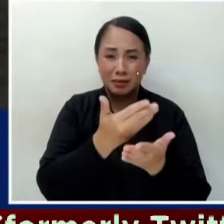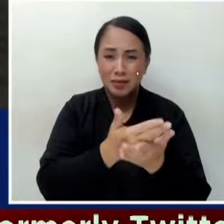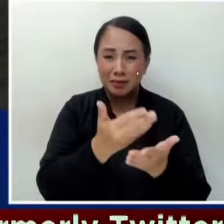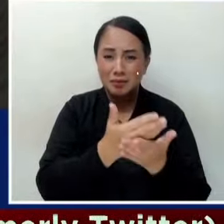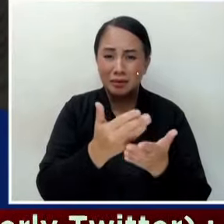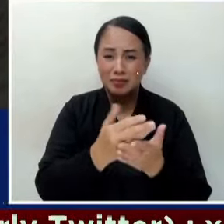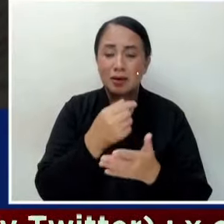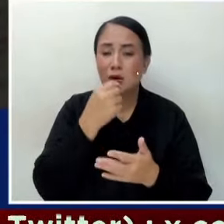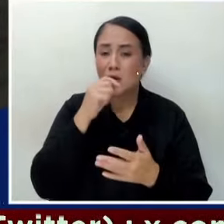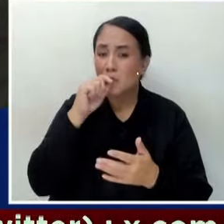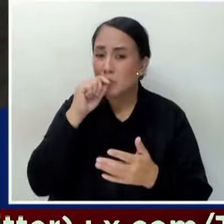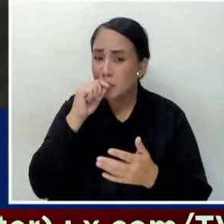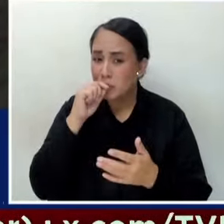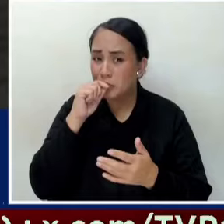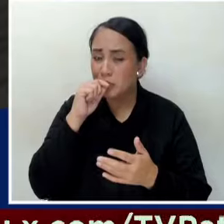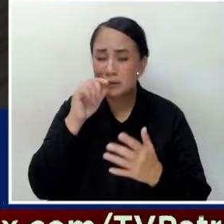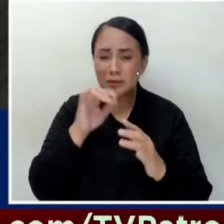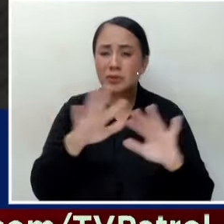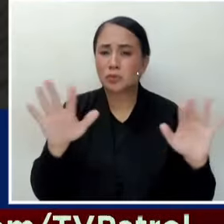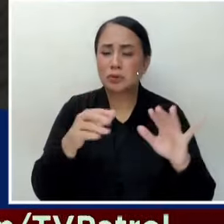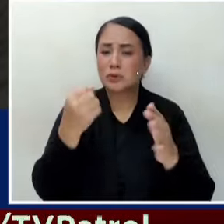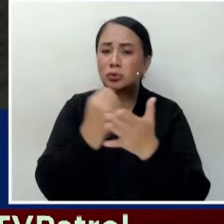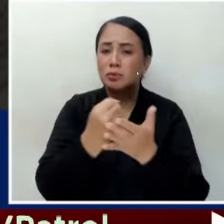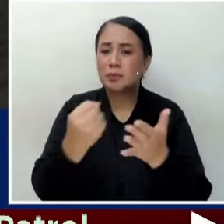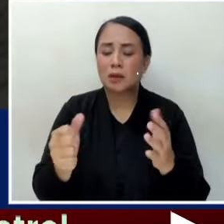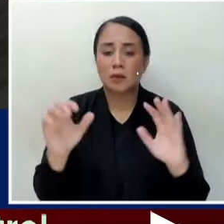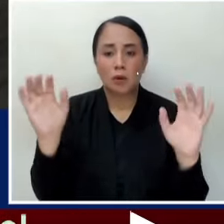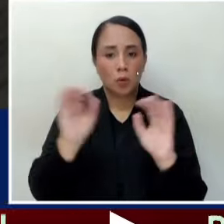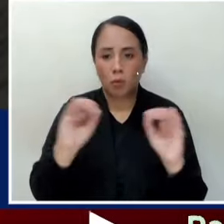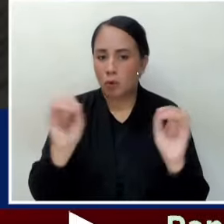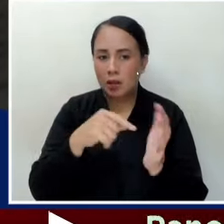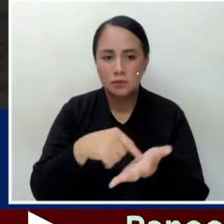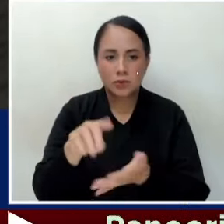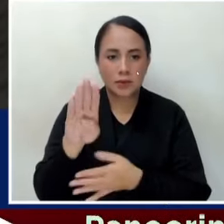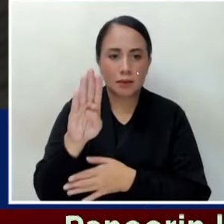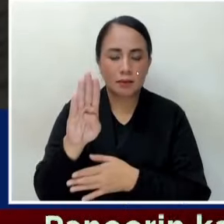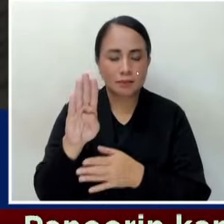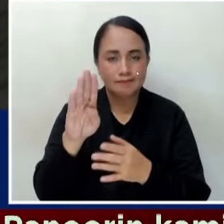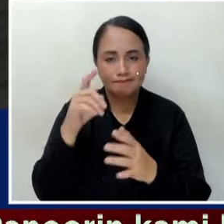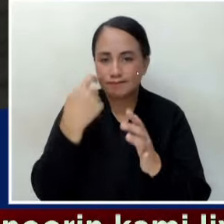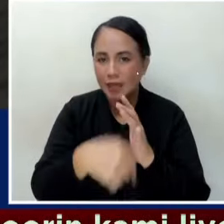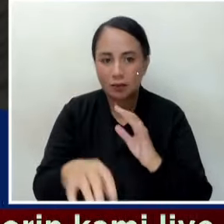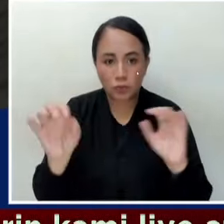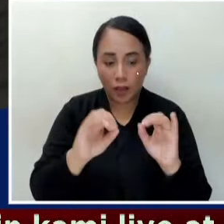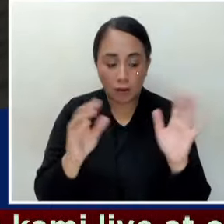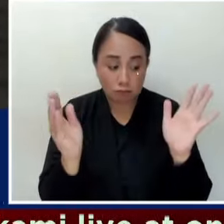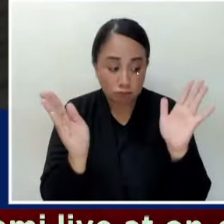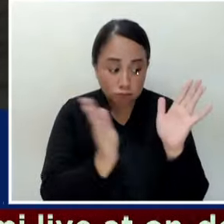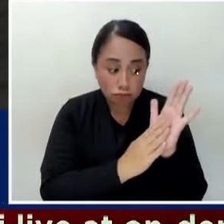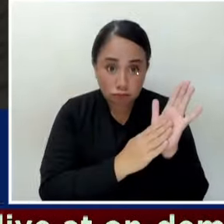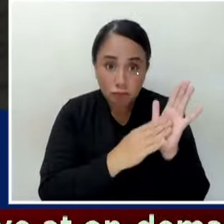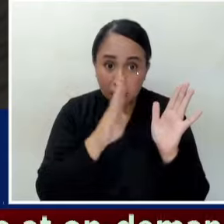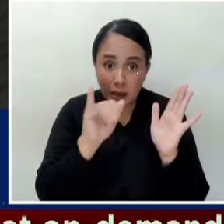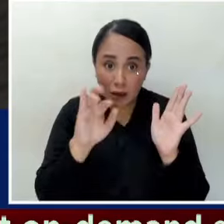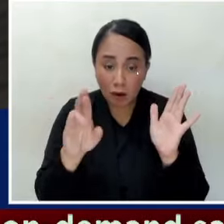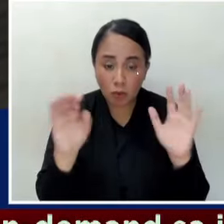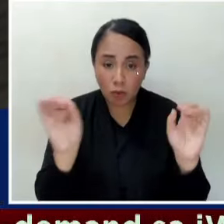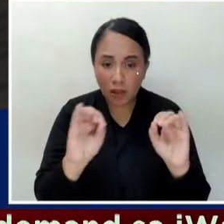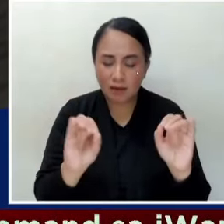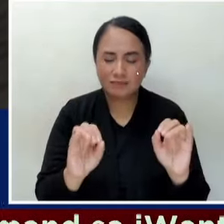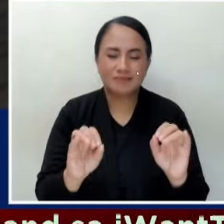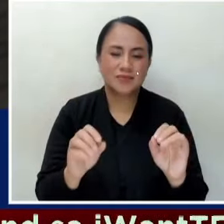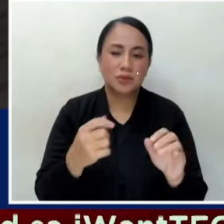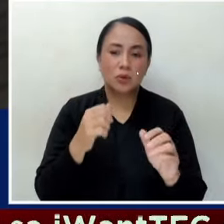na huwag kayong bibili sa mga suppliers na hindi bayad ang buwis at walang stamp. Dahil kasi kayo rin ang mananagot niyan dahil